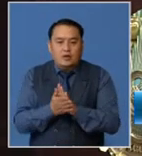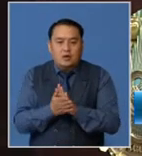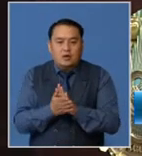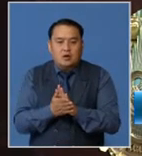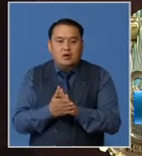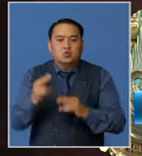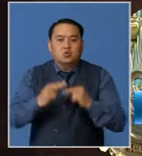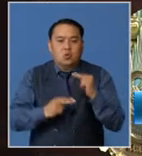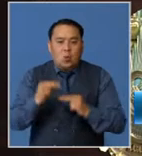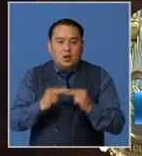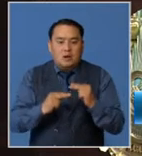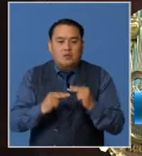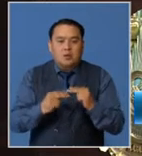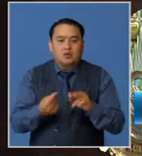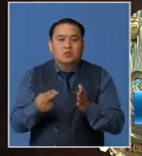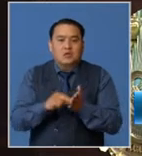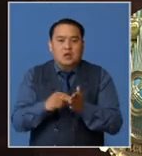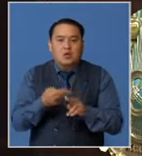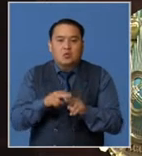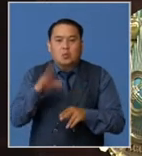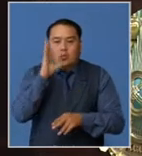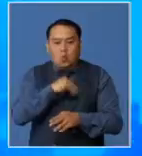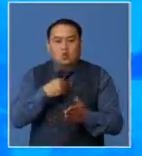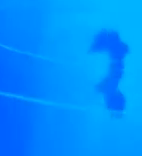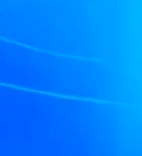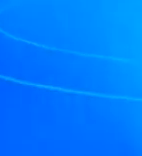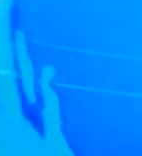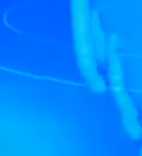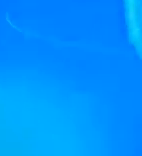у вас строили по той цене, по которой вы можете покупать. И...